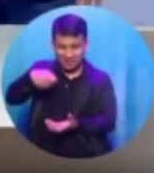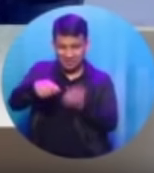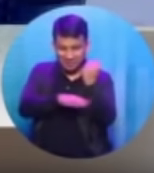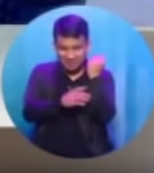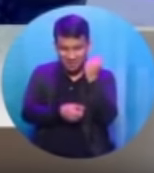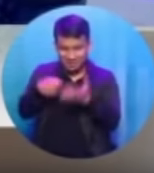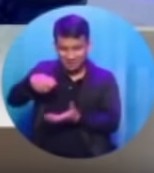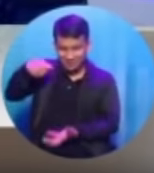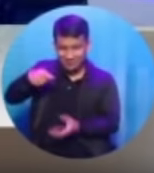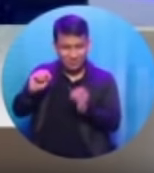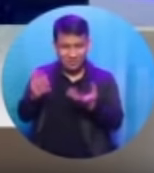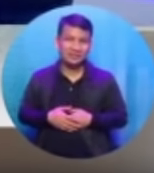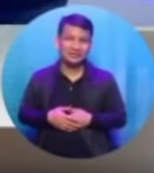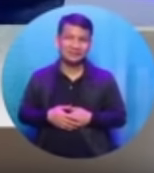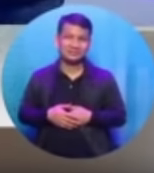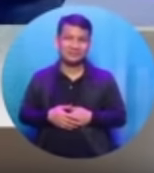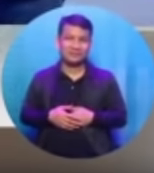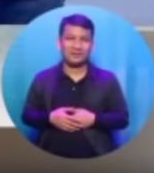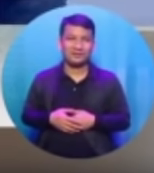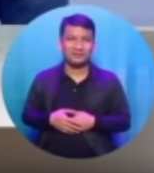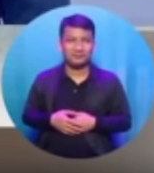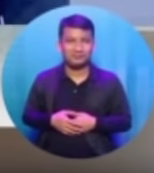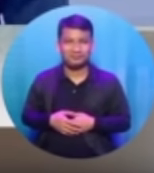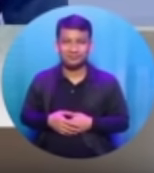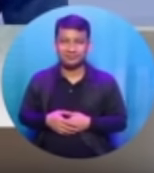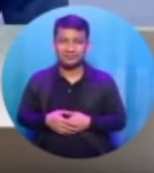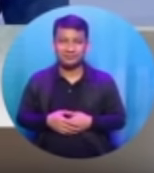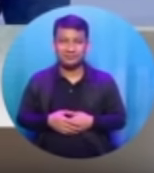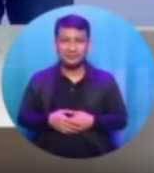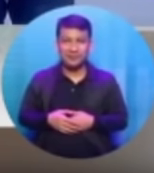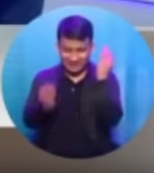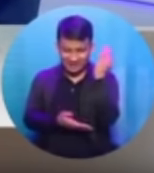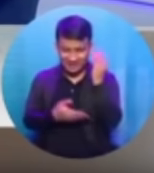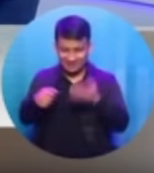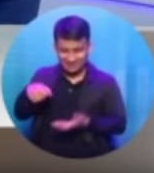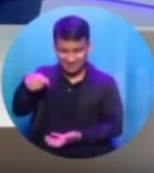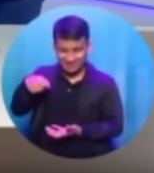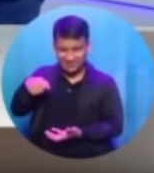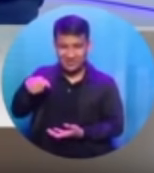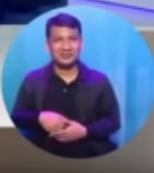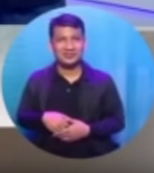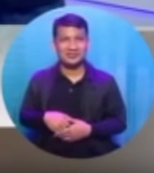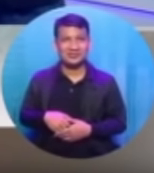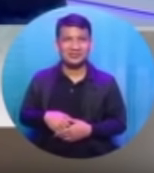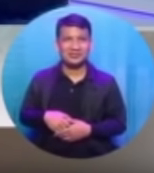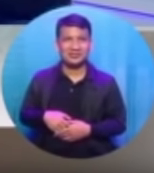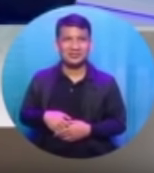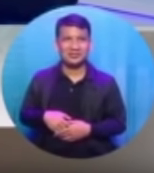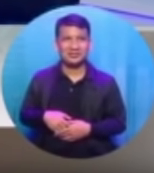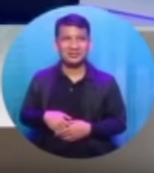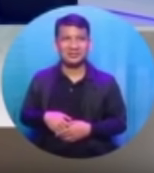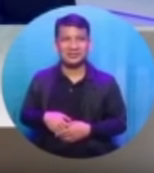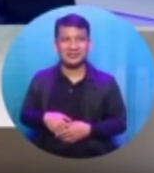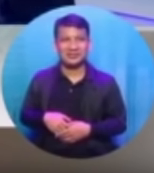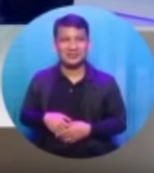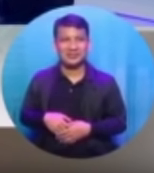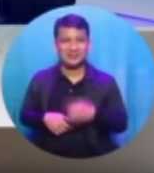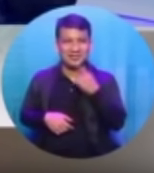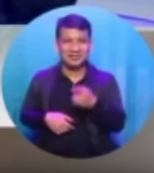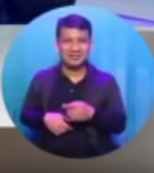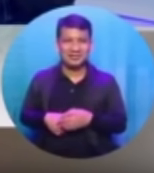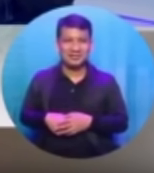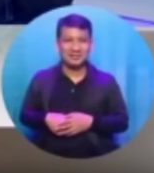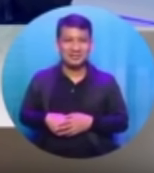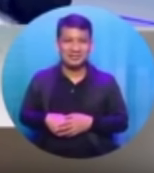sa pantalon, walang bulsa sa shirt. At wala rin pong dalang bag. Baka mamaya magdala pa ng knapsack. Ha?